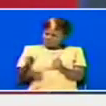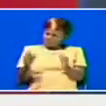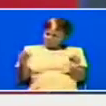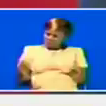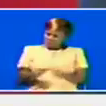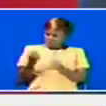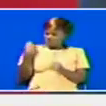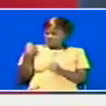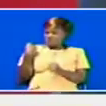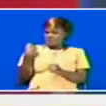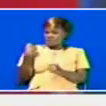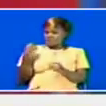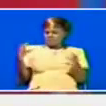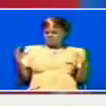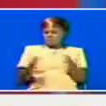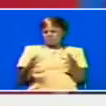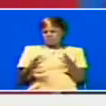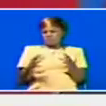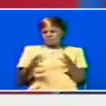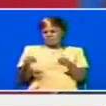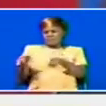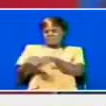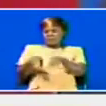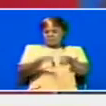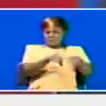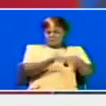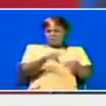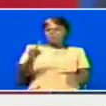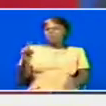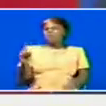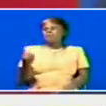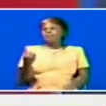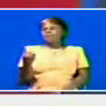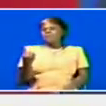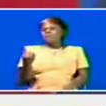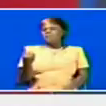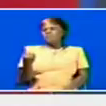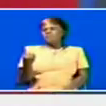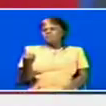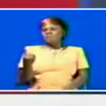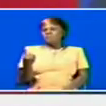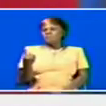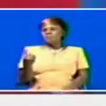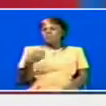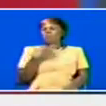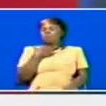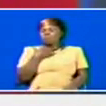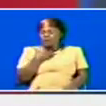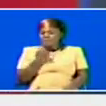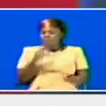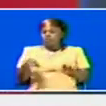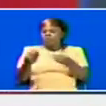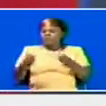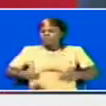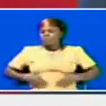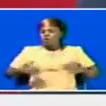jana ni kana kwamba wenyeji pale katika mtaa Pipeline kwanza walisita kuacha polisi waje wachukue mwili,